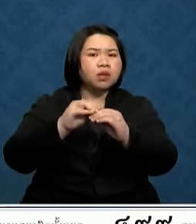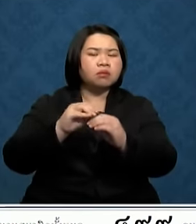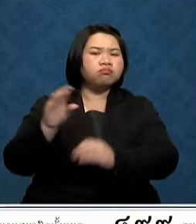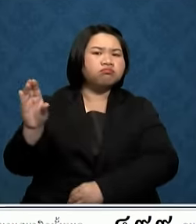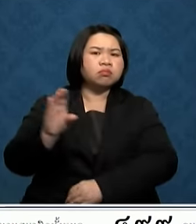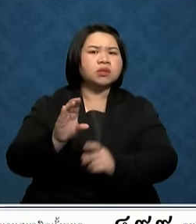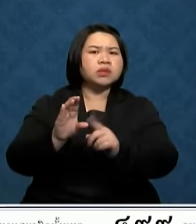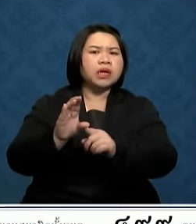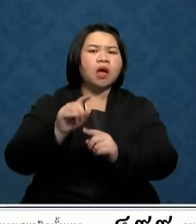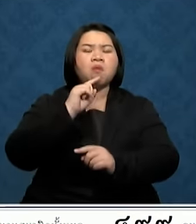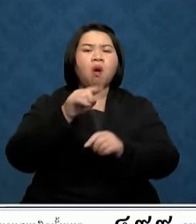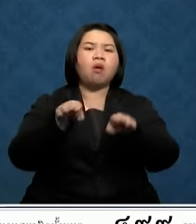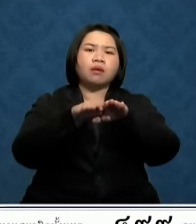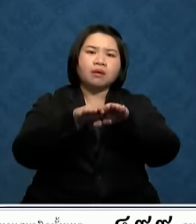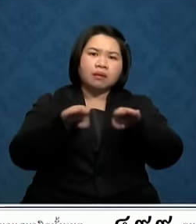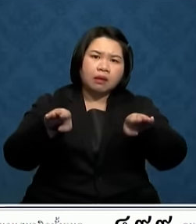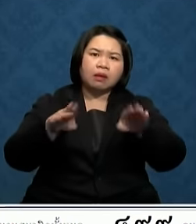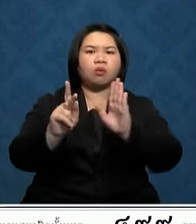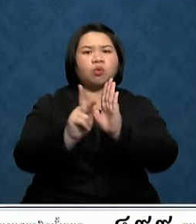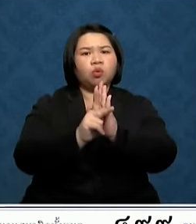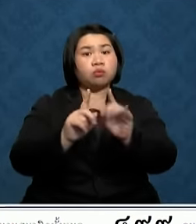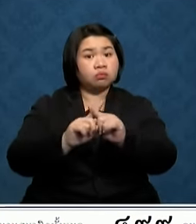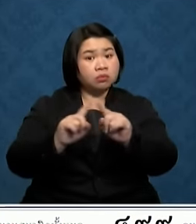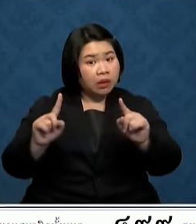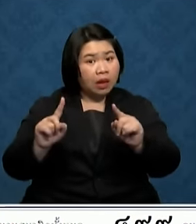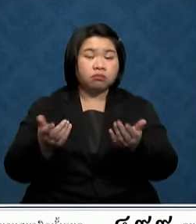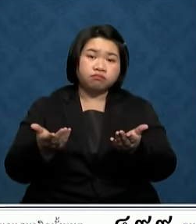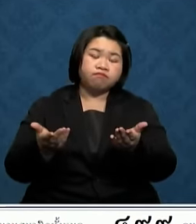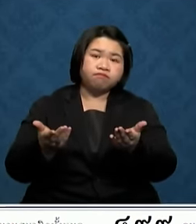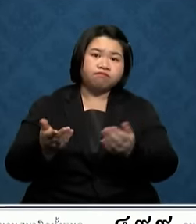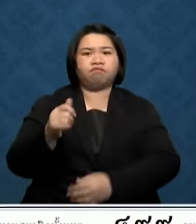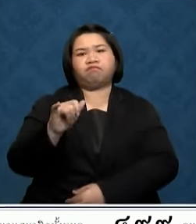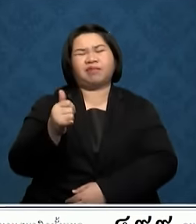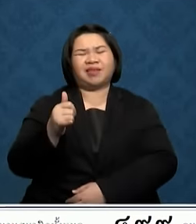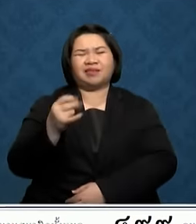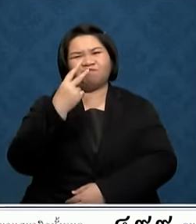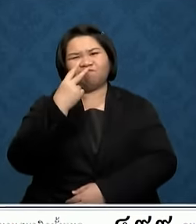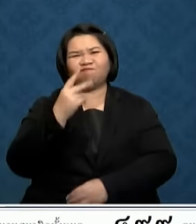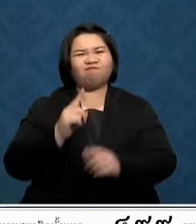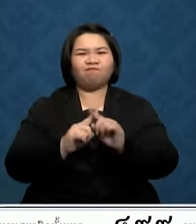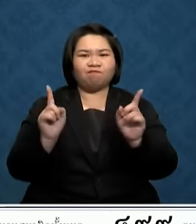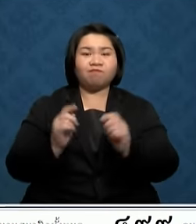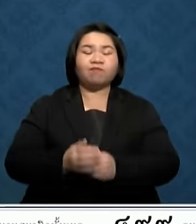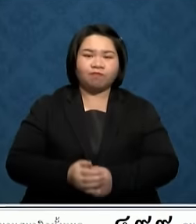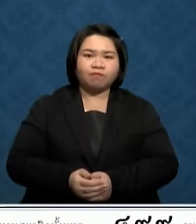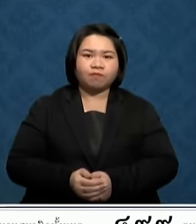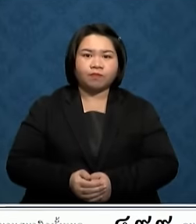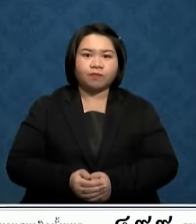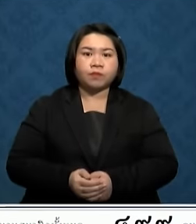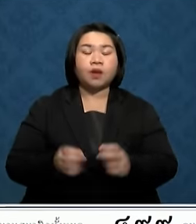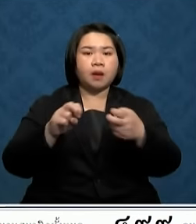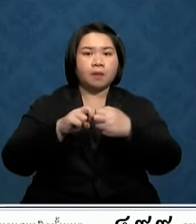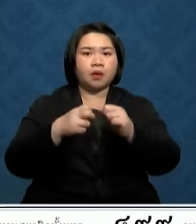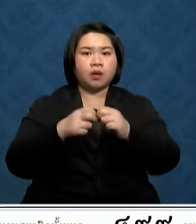เอ่อไม่ต้องใช้เกณฑ์เดียวกันกับงบประมาณรายจ่ายประจำปีหรือว่าอะไรมันก็อาจจะฟังไม่ค่อยขึ้นนะคะอันนี้เป็นปัญหาที่ที่ทาง